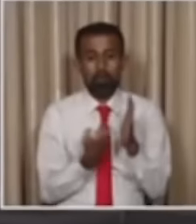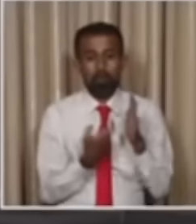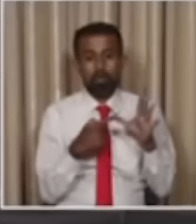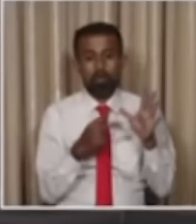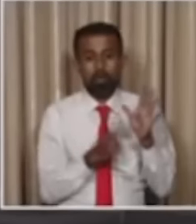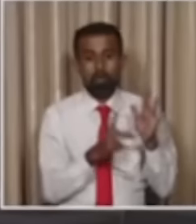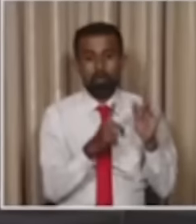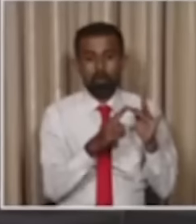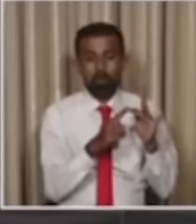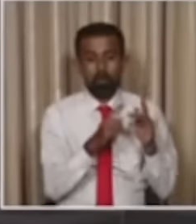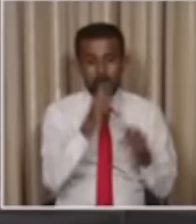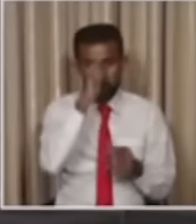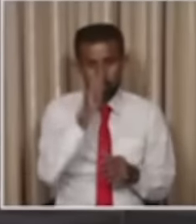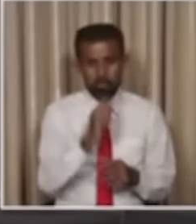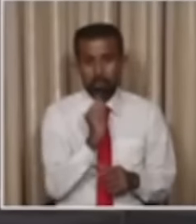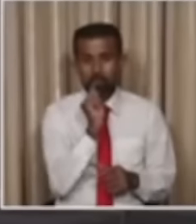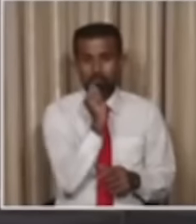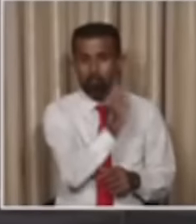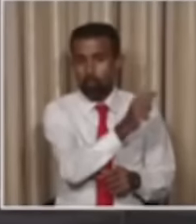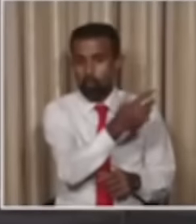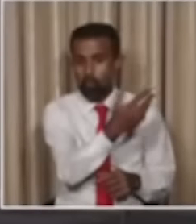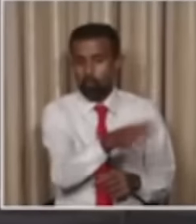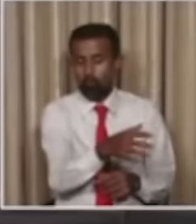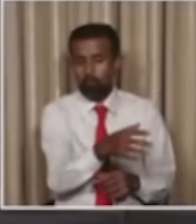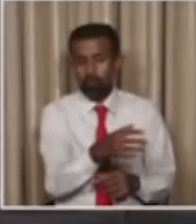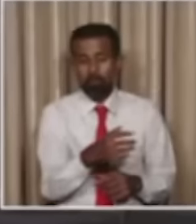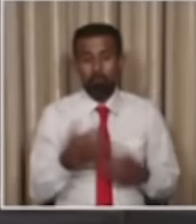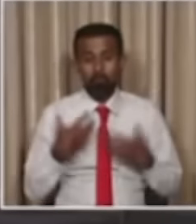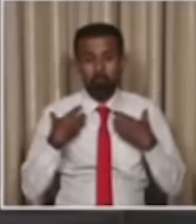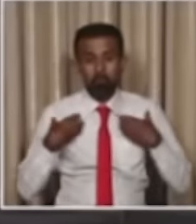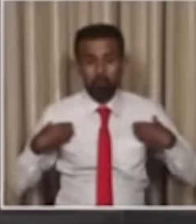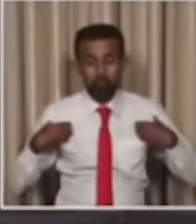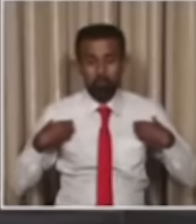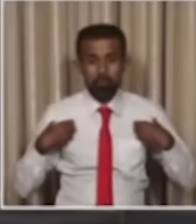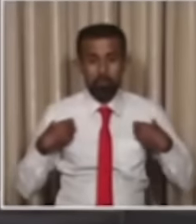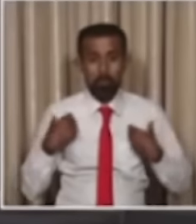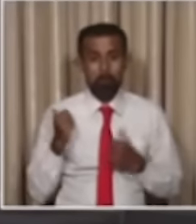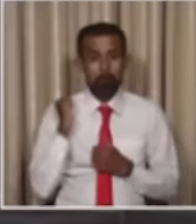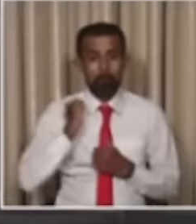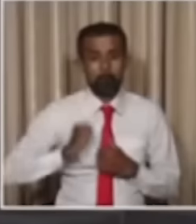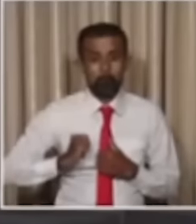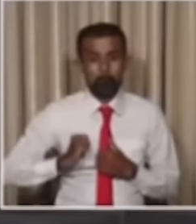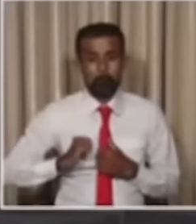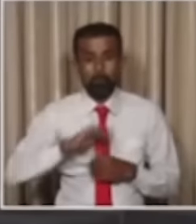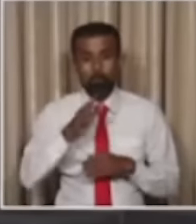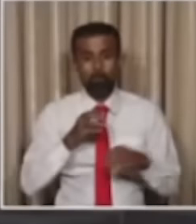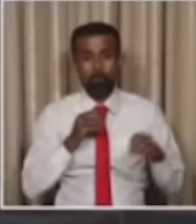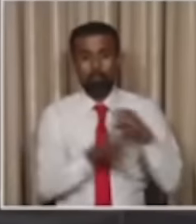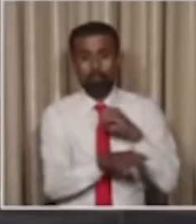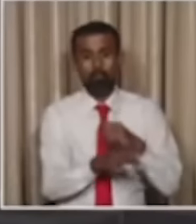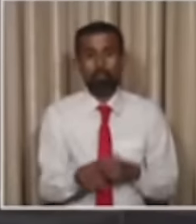සෙනවිරත්න මහතාට දැනුම් දීමක් කරලා තියෙනවා. මෙම ජැකට්ටුවක් සහිත බෑගය බෝක්කුව ඇතුළට දැම්මේ